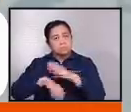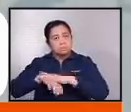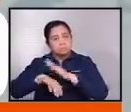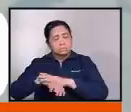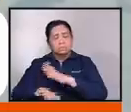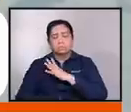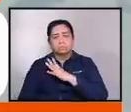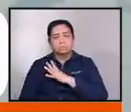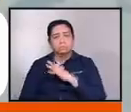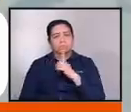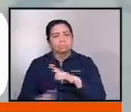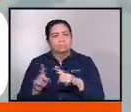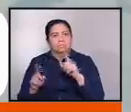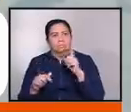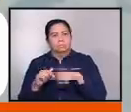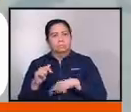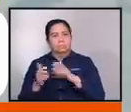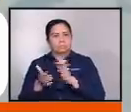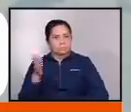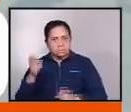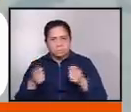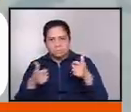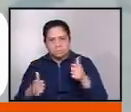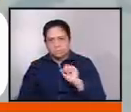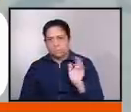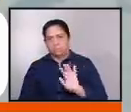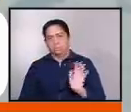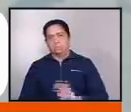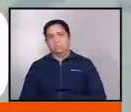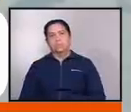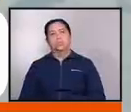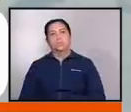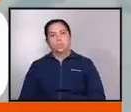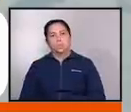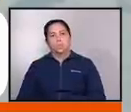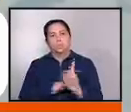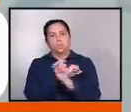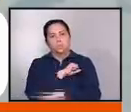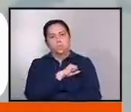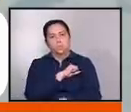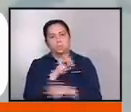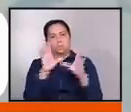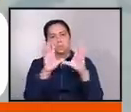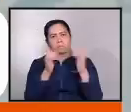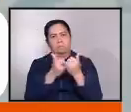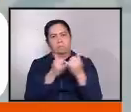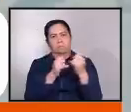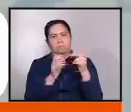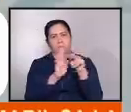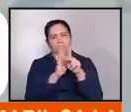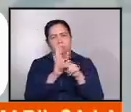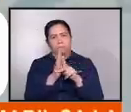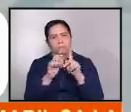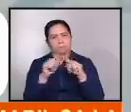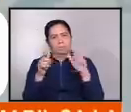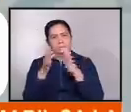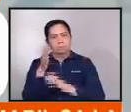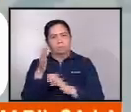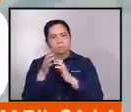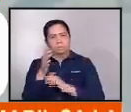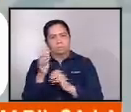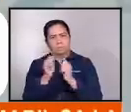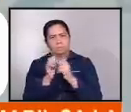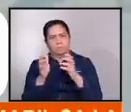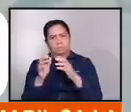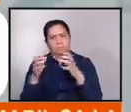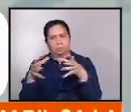company policy, pero hindi pwede yung deduction na lang basta-basta. Ah, penalty under company policy, pero hindi pwedeng deduction doon sa